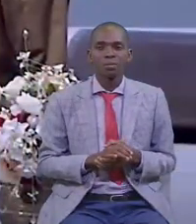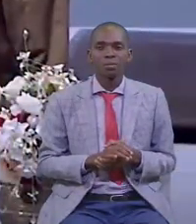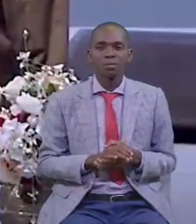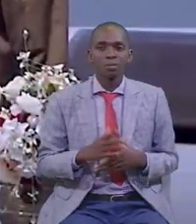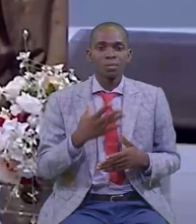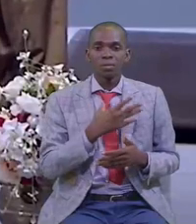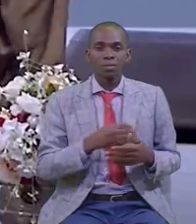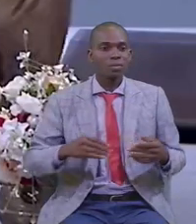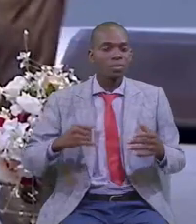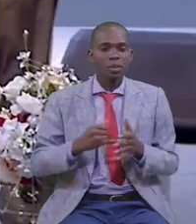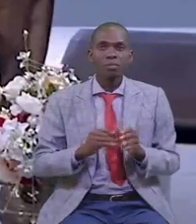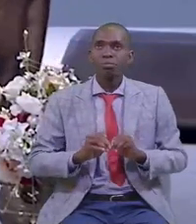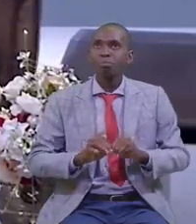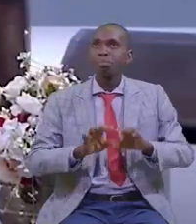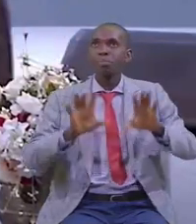Brillante.